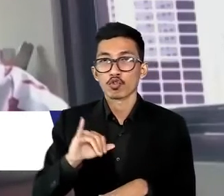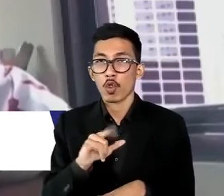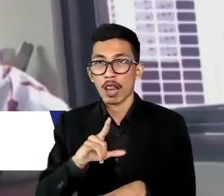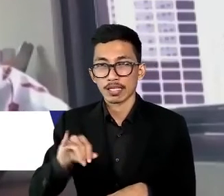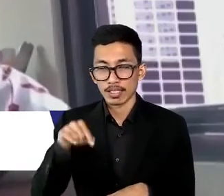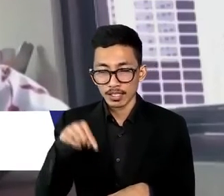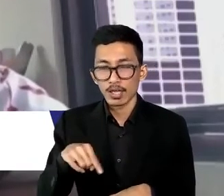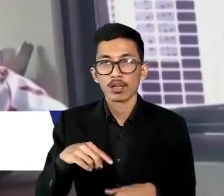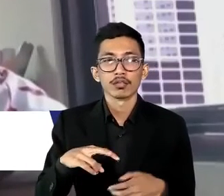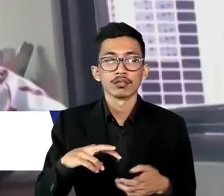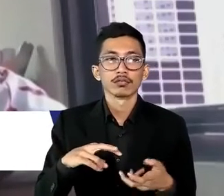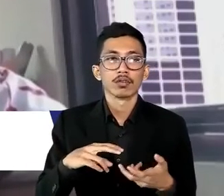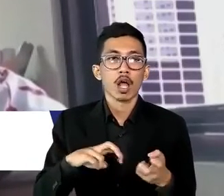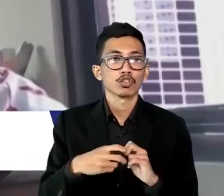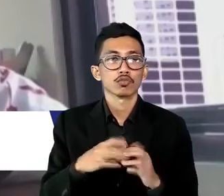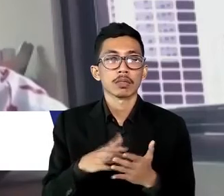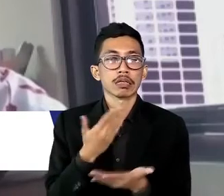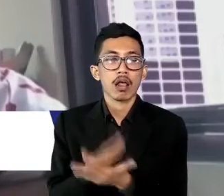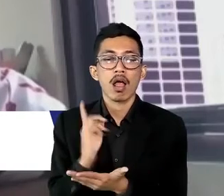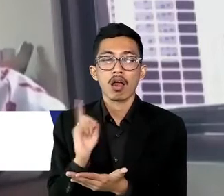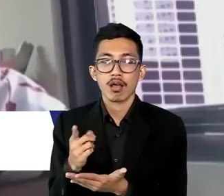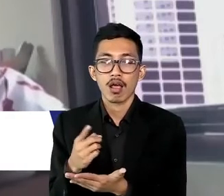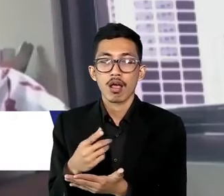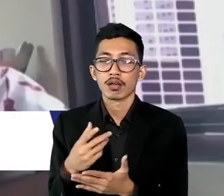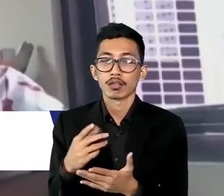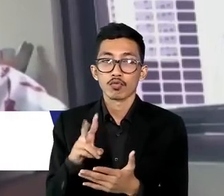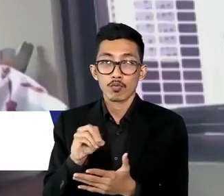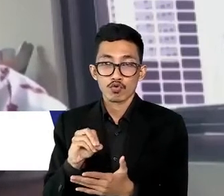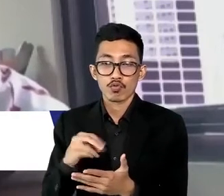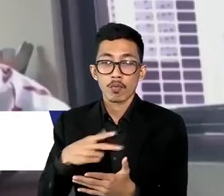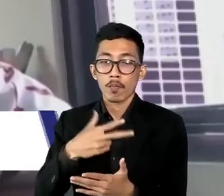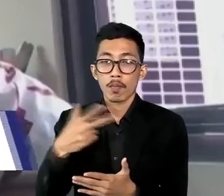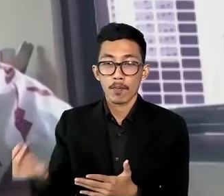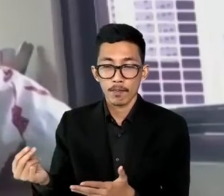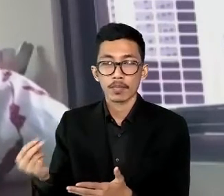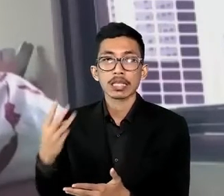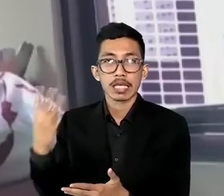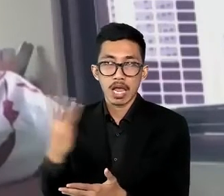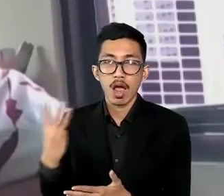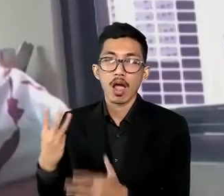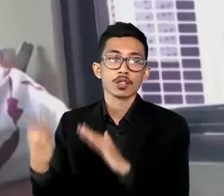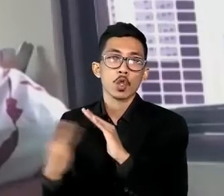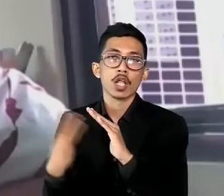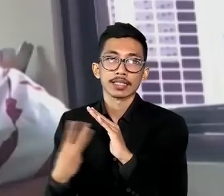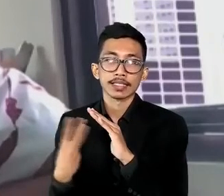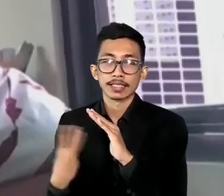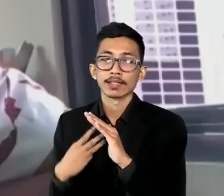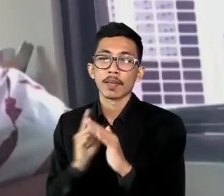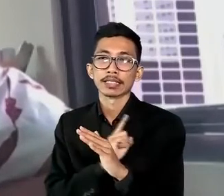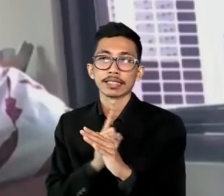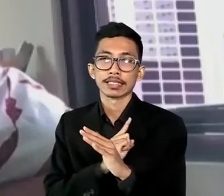yang mana 3 diantaranya itu kematian pada saat melaksanakan isolasi mandiri atau